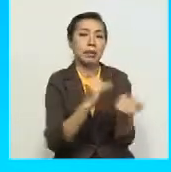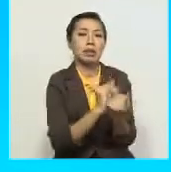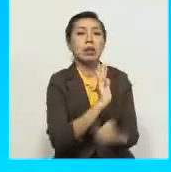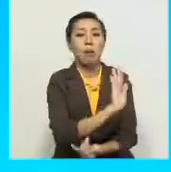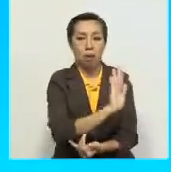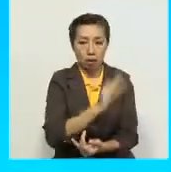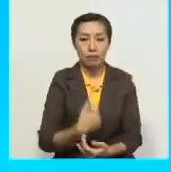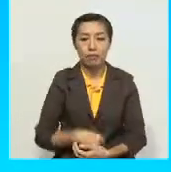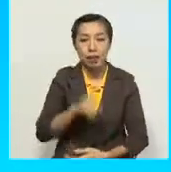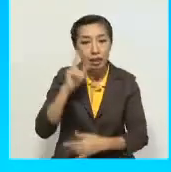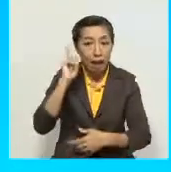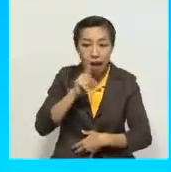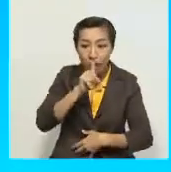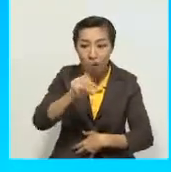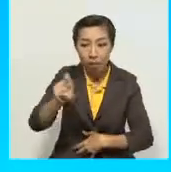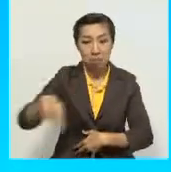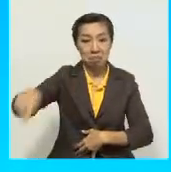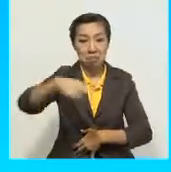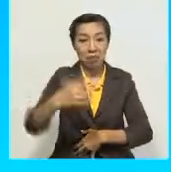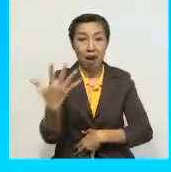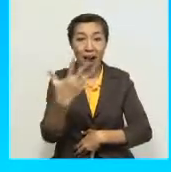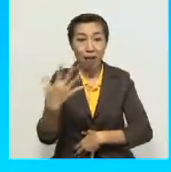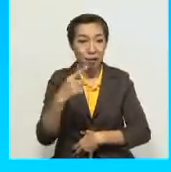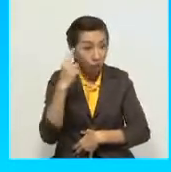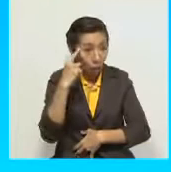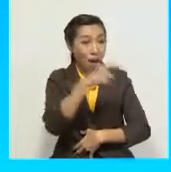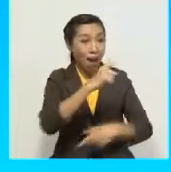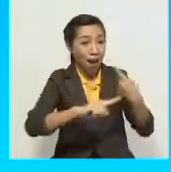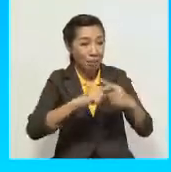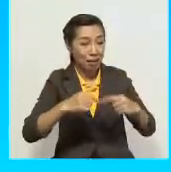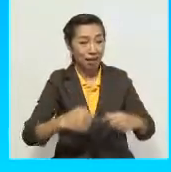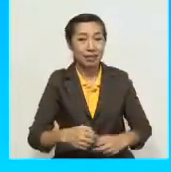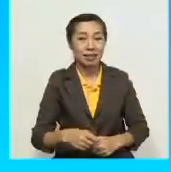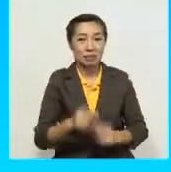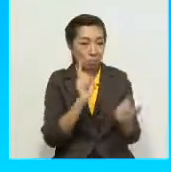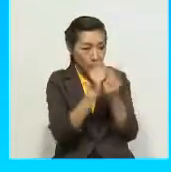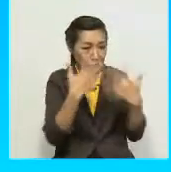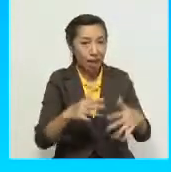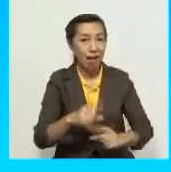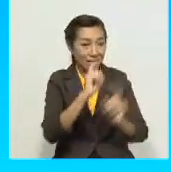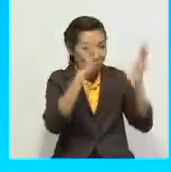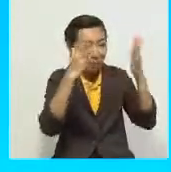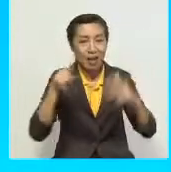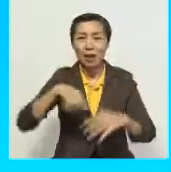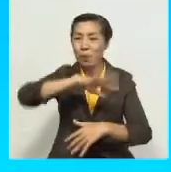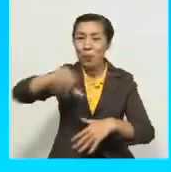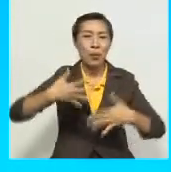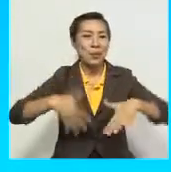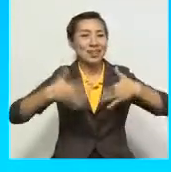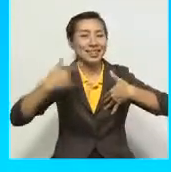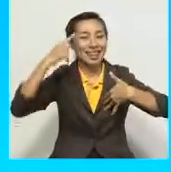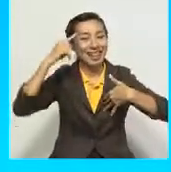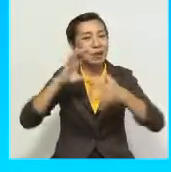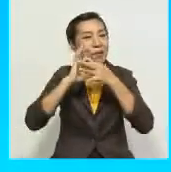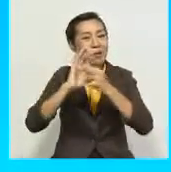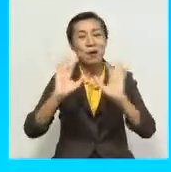นางนอนเนี่ยนะคะหลังจากพอรู้ว่าทุกคนปลอดภัยโอ้โหทุกคนบอกว่าดีใจมากแล้วก็หายห่วงไปได้เลยอยาก